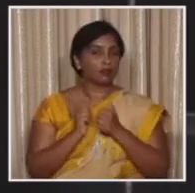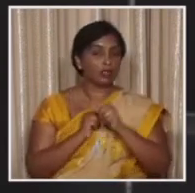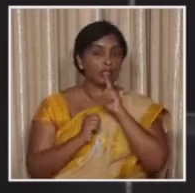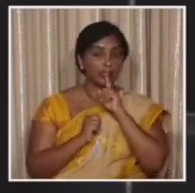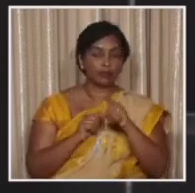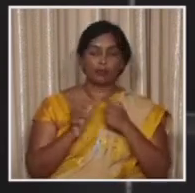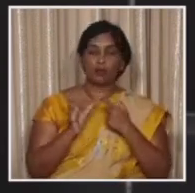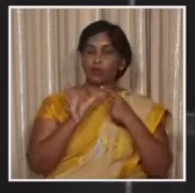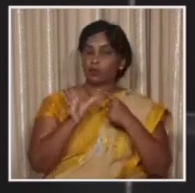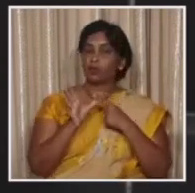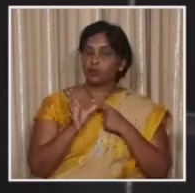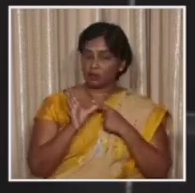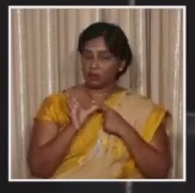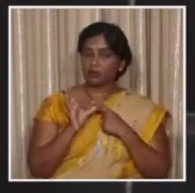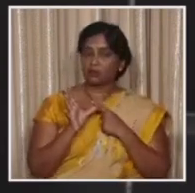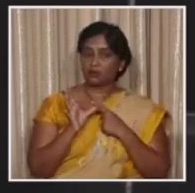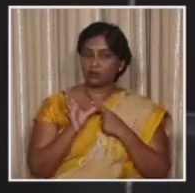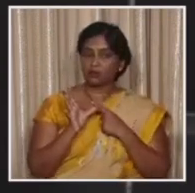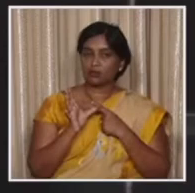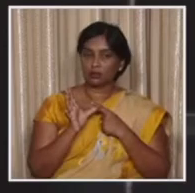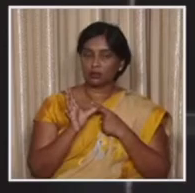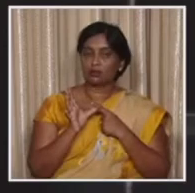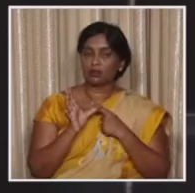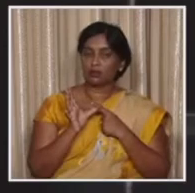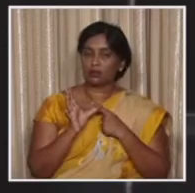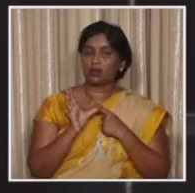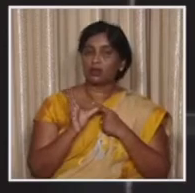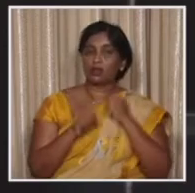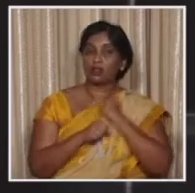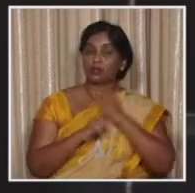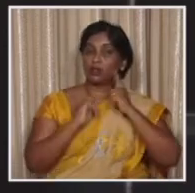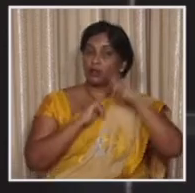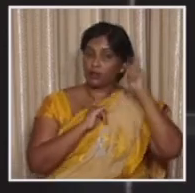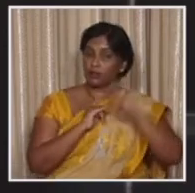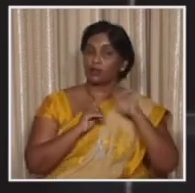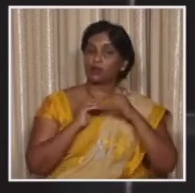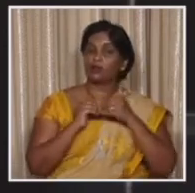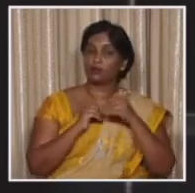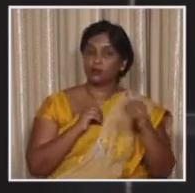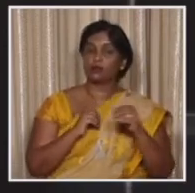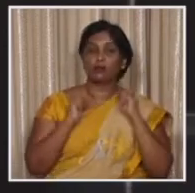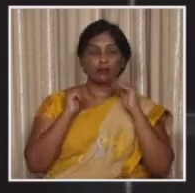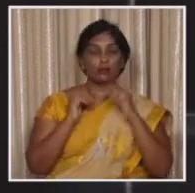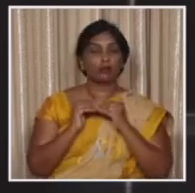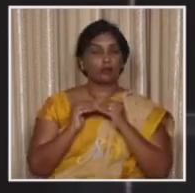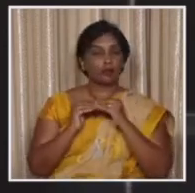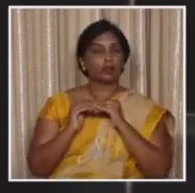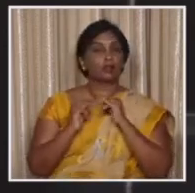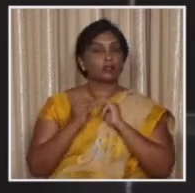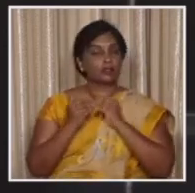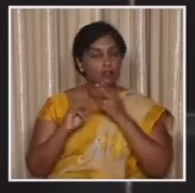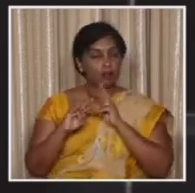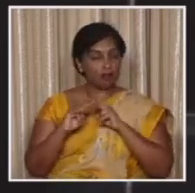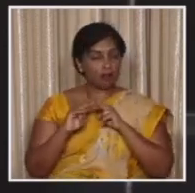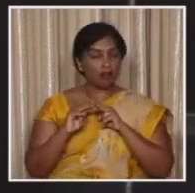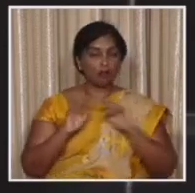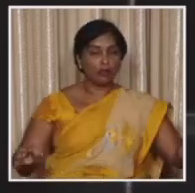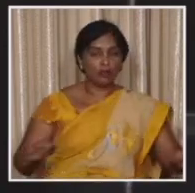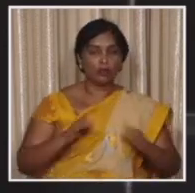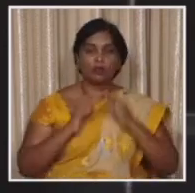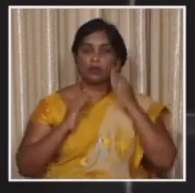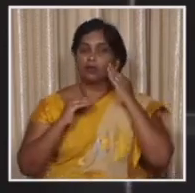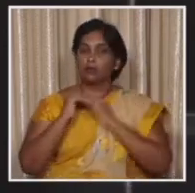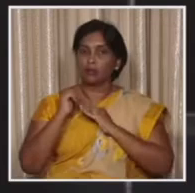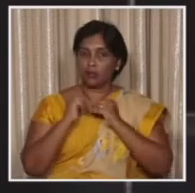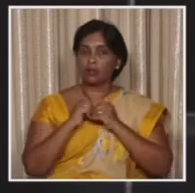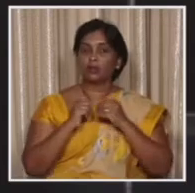ඉල්ලුමට ප්‍රතිචාර වශයෙන් Honorable Member please wind up. මම අවසන් කරනවා. රාජ්‍ය විශ්වවිද්‍යාලවල පවතින ස්ථිර අධ්‍යයන කාර්ය මණ්ඩලය කථිකාචාර්යවරුන්ගේ පුරව පොරප්පාඩු